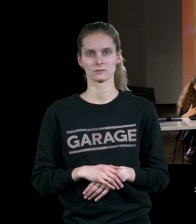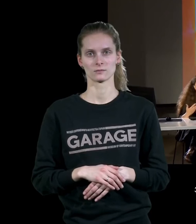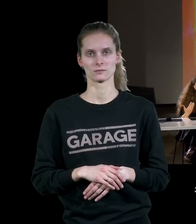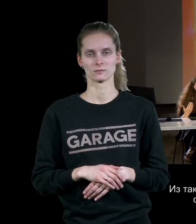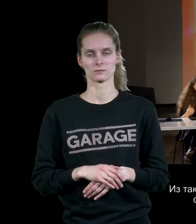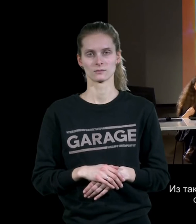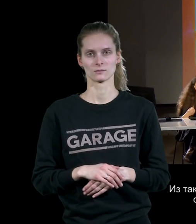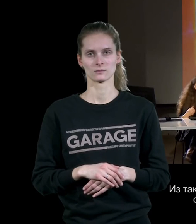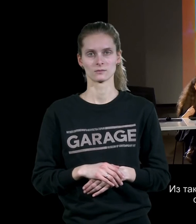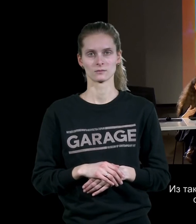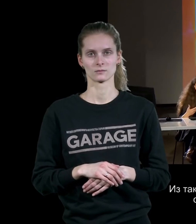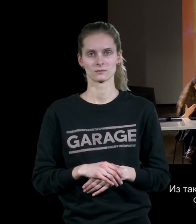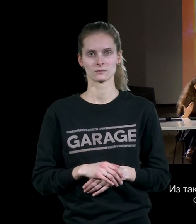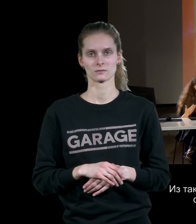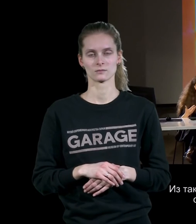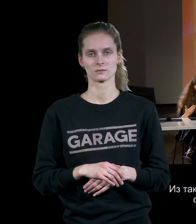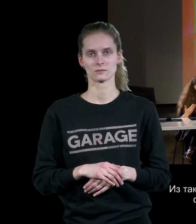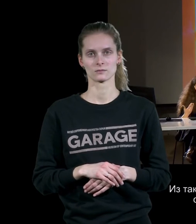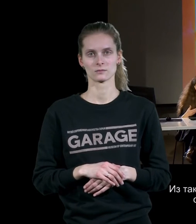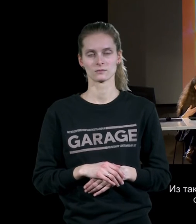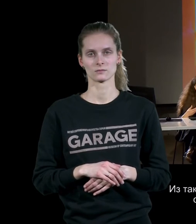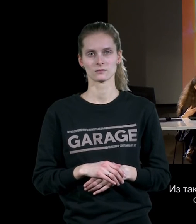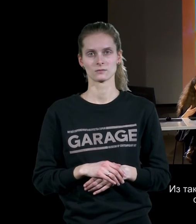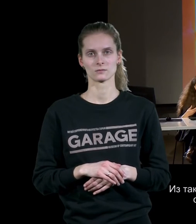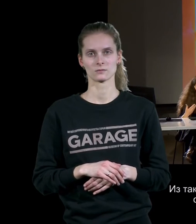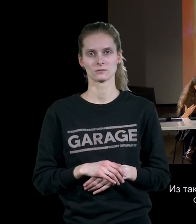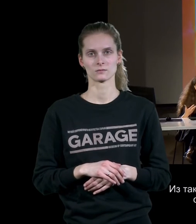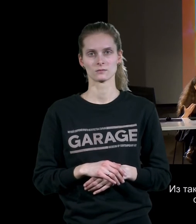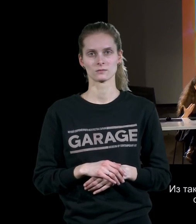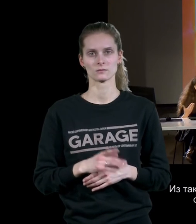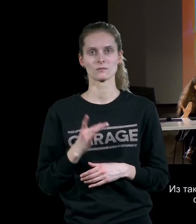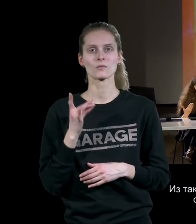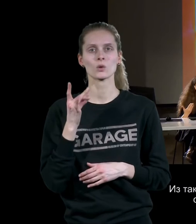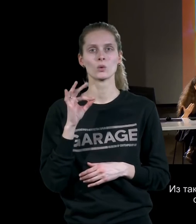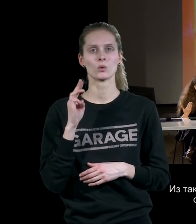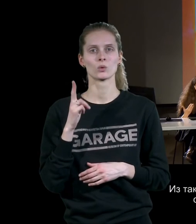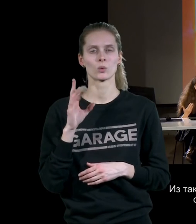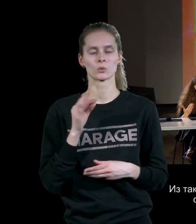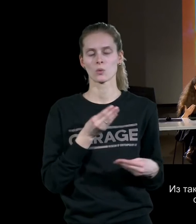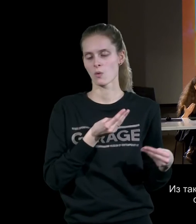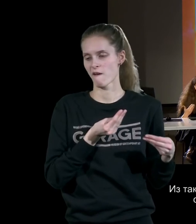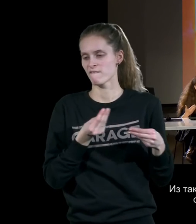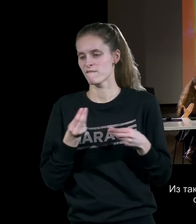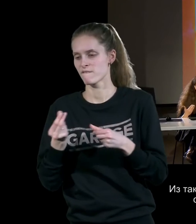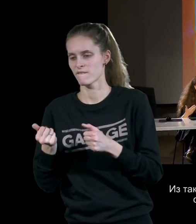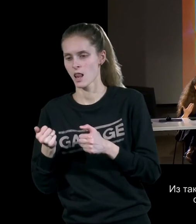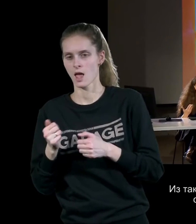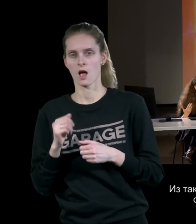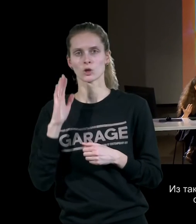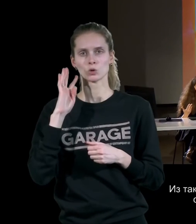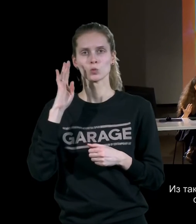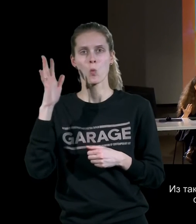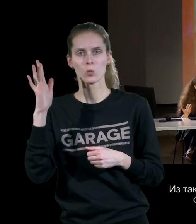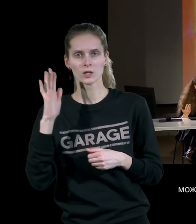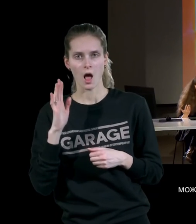так. А из таких влияний, которые Ротко явно испытал, помимо влияния сюрреализма, через который он пришел